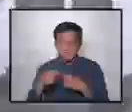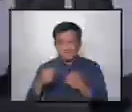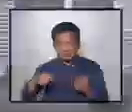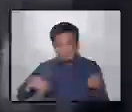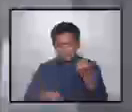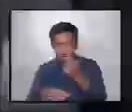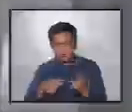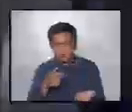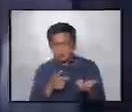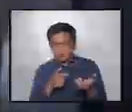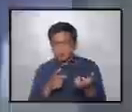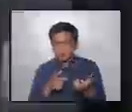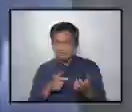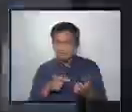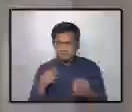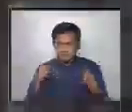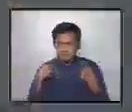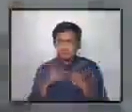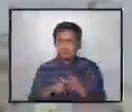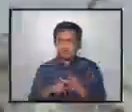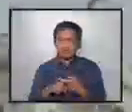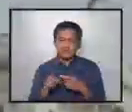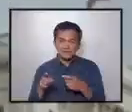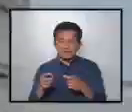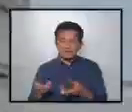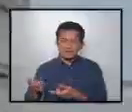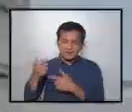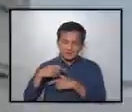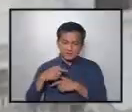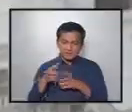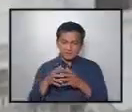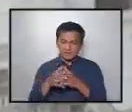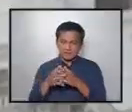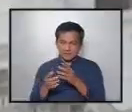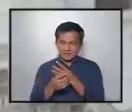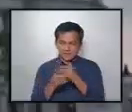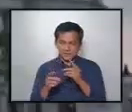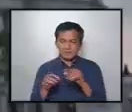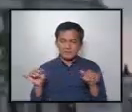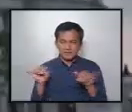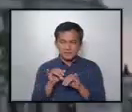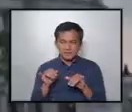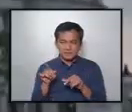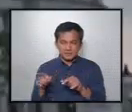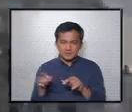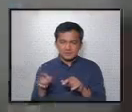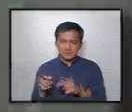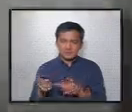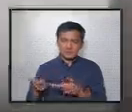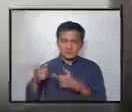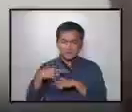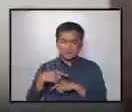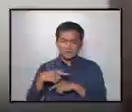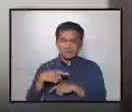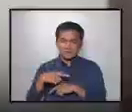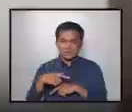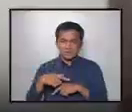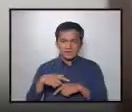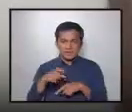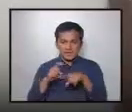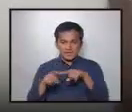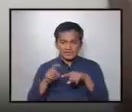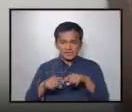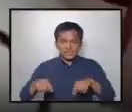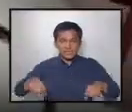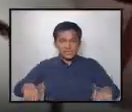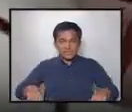firing squad, courtesy ng mga Kastila, at kung minana natin sa Amerikang sistema ng demokrasya, eto rin ang isa natin minana, ang electric chair. At sa